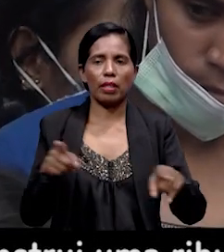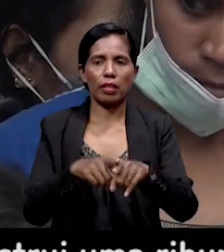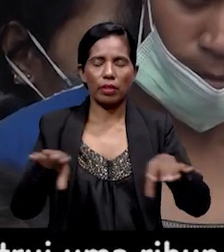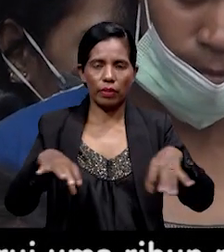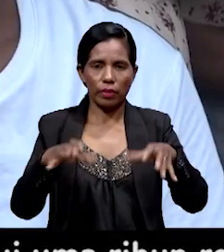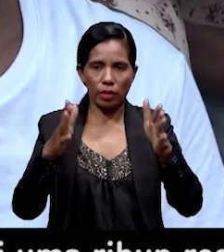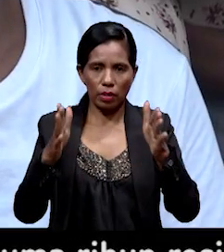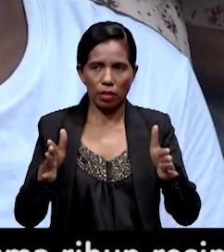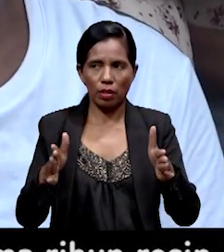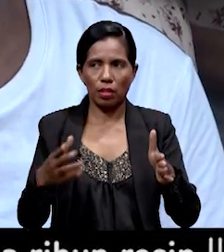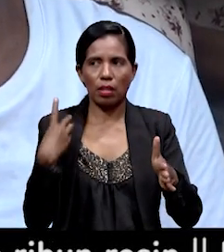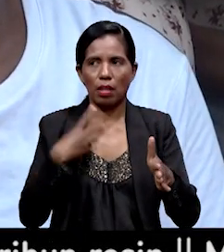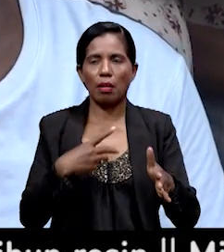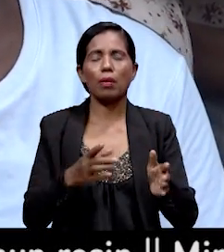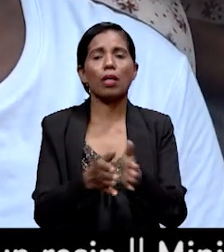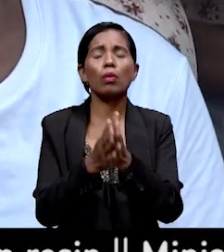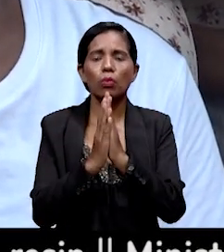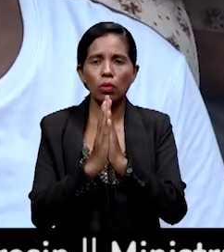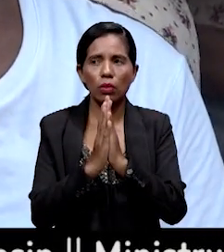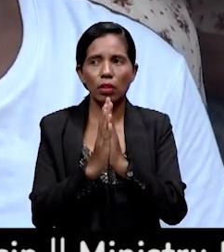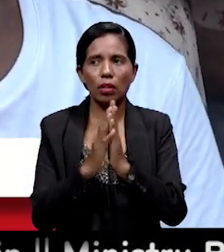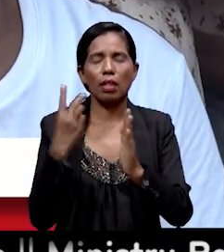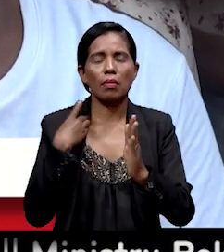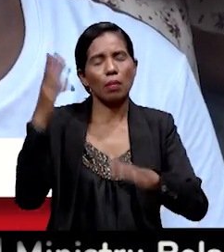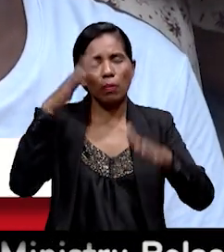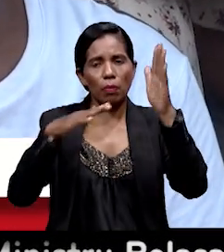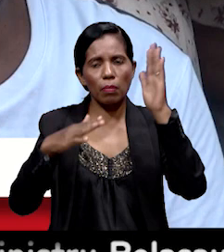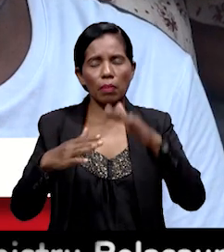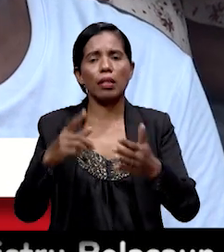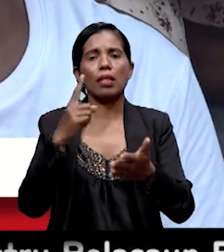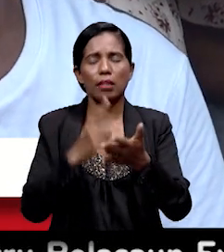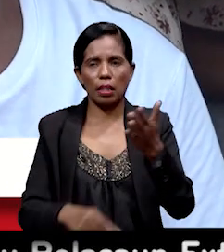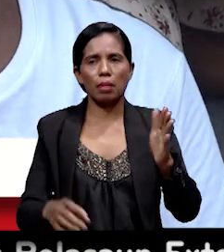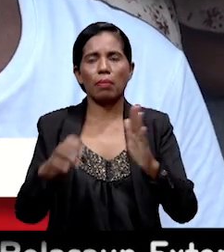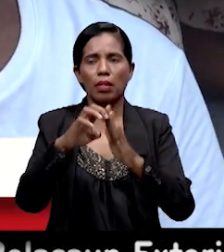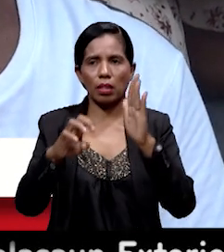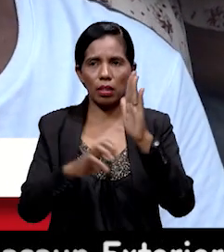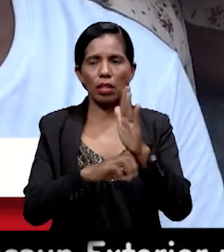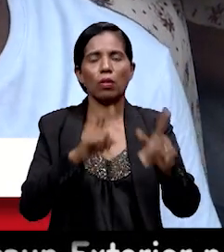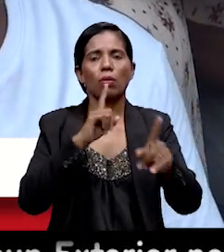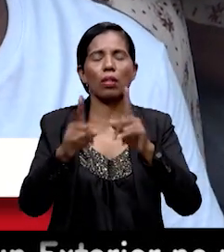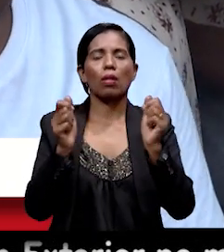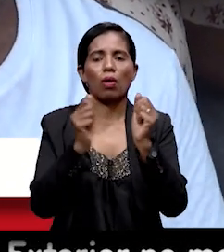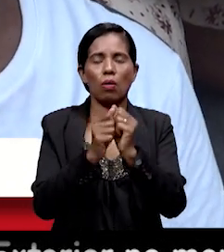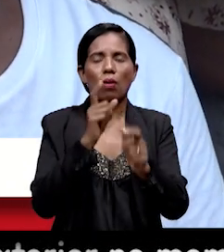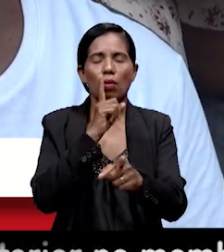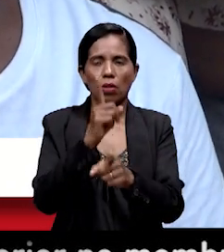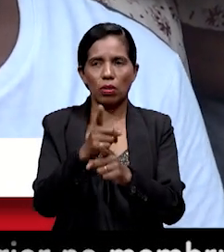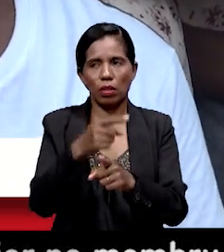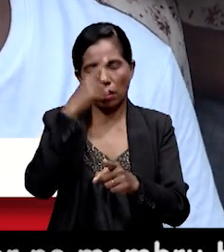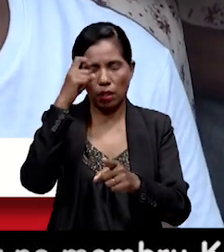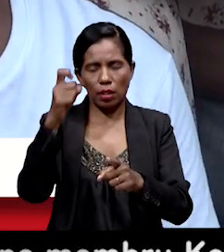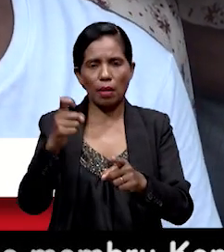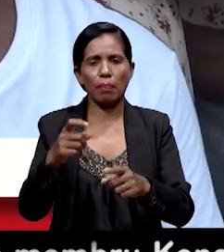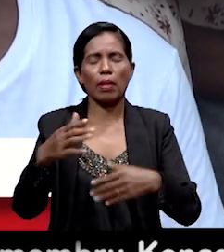ami karak klarifika det, ami ni problema ni seda, ne per istadu bele kuliah buat ni lolos. Tambah lorong buat mus